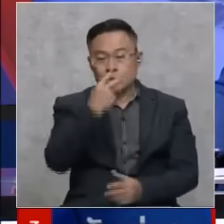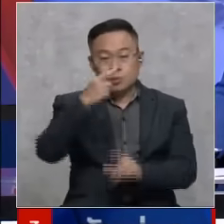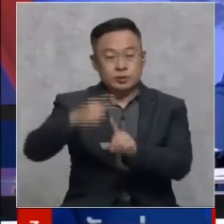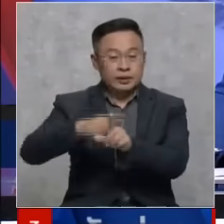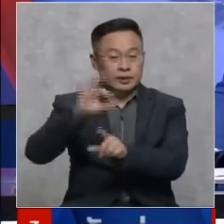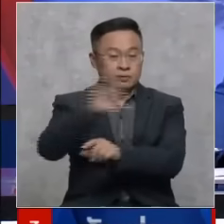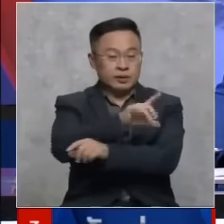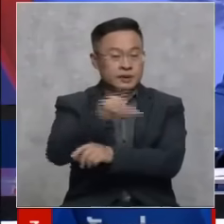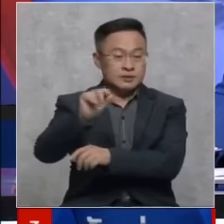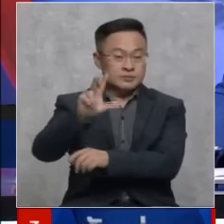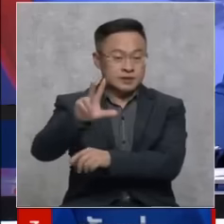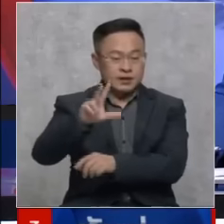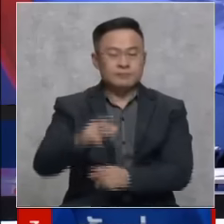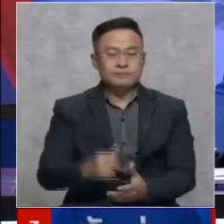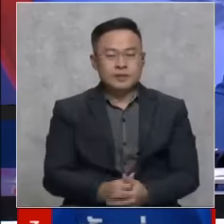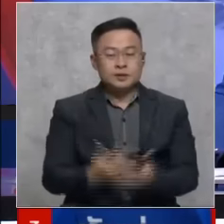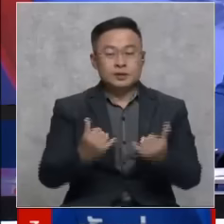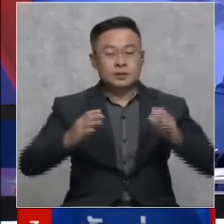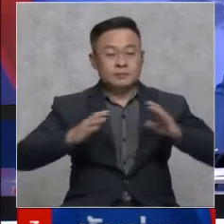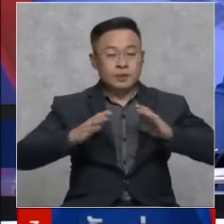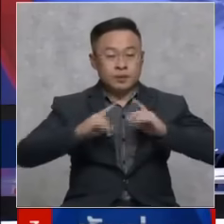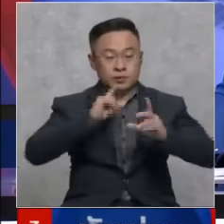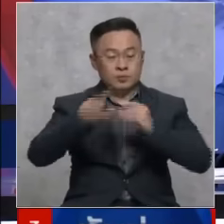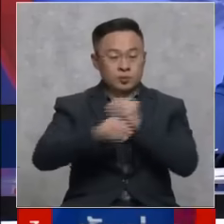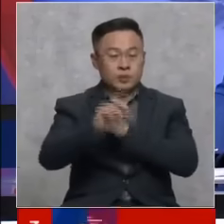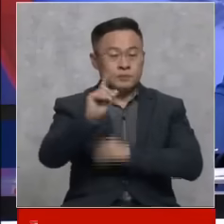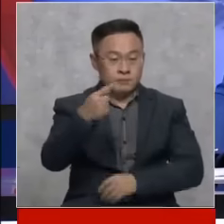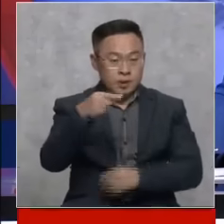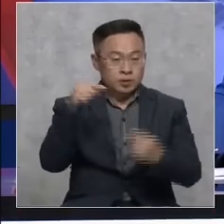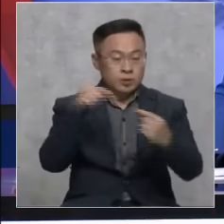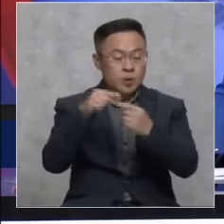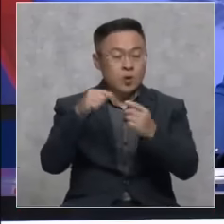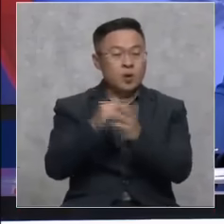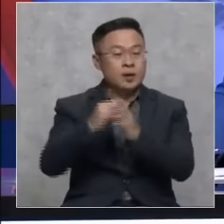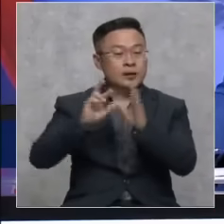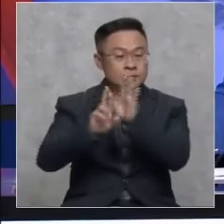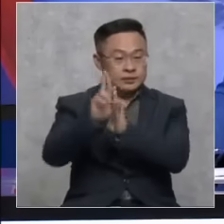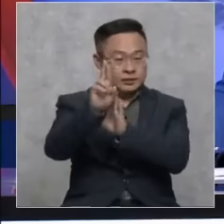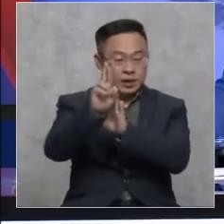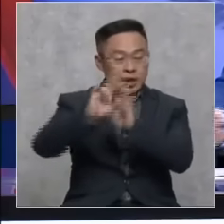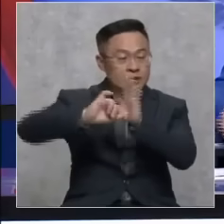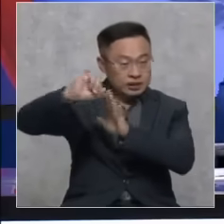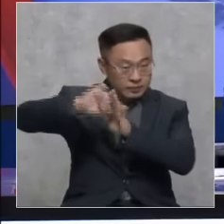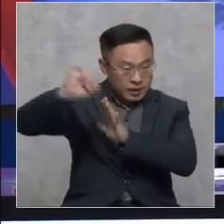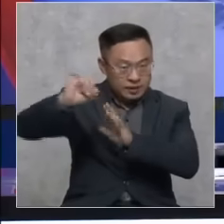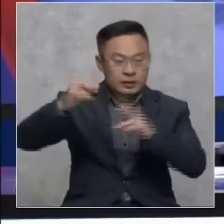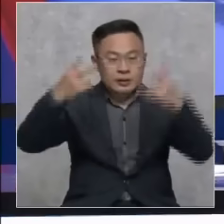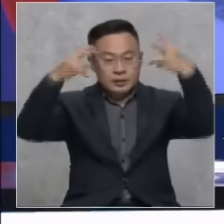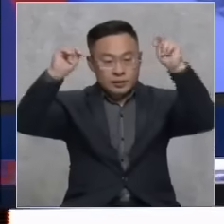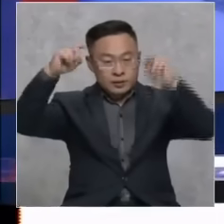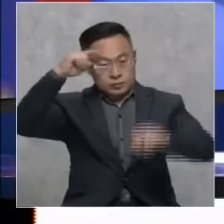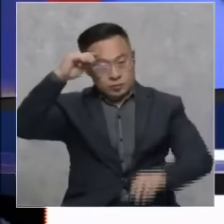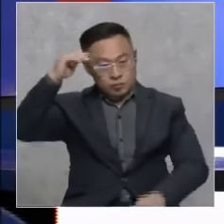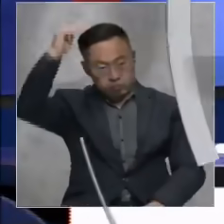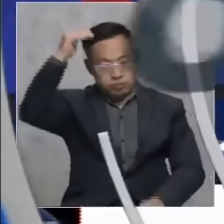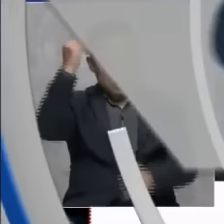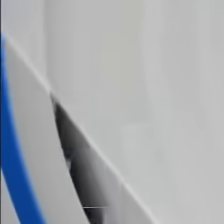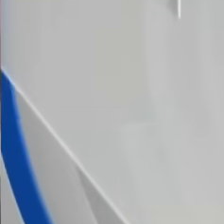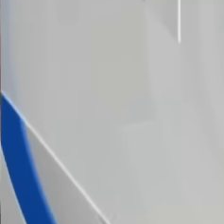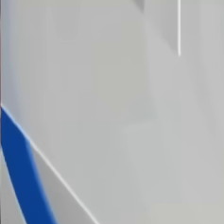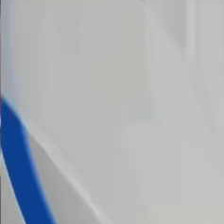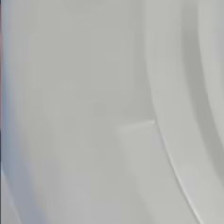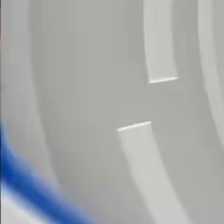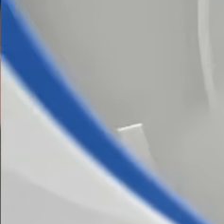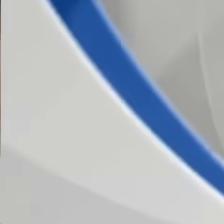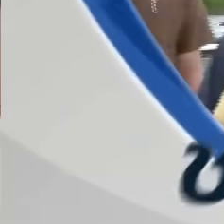ะ23กันยายนค่ะพักกันครู่เดียวเดี๋ยวช่วงหน้าพาขึ้นเหนือไปที่จังหวัดเชียงใหม่นะคะนายกรัฐมนตรีเศรษฐาทวีสินค่ะควง